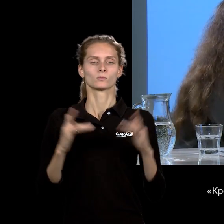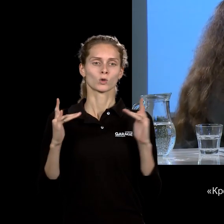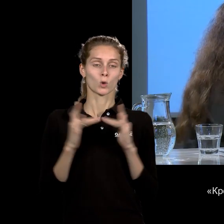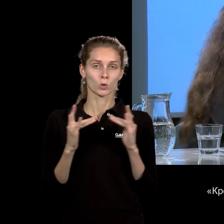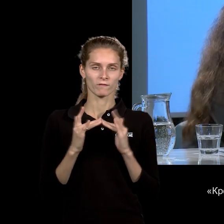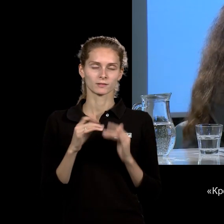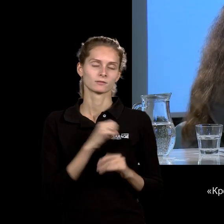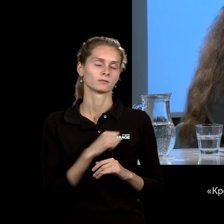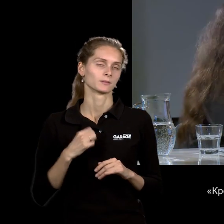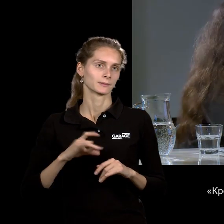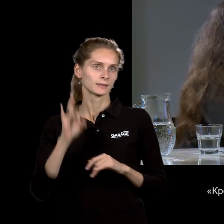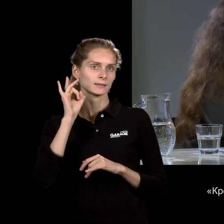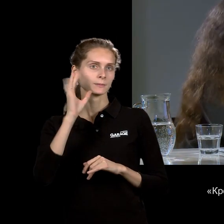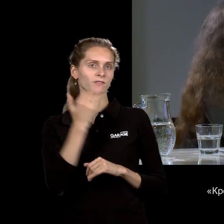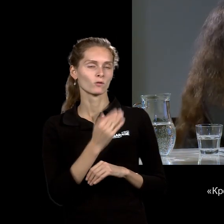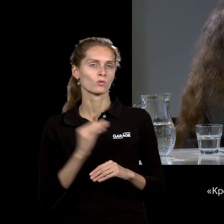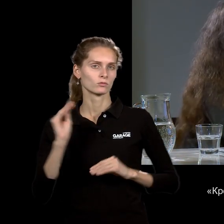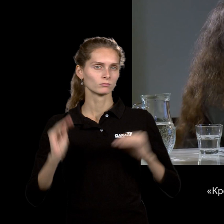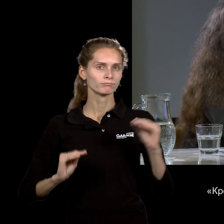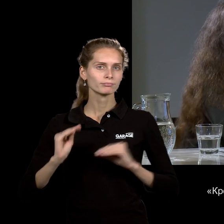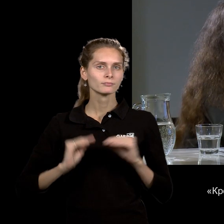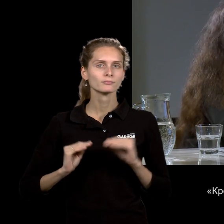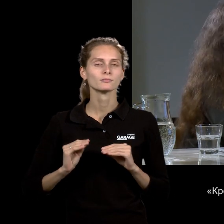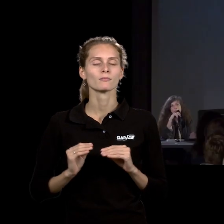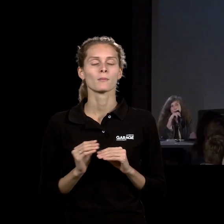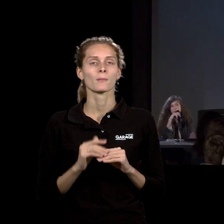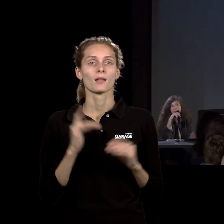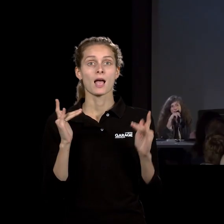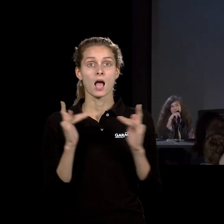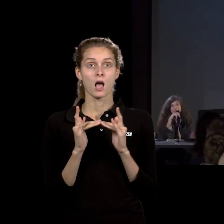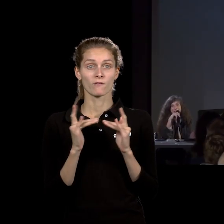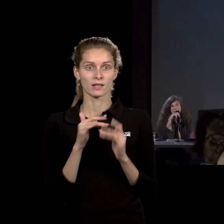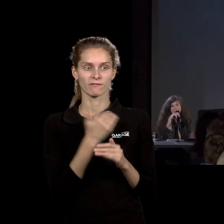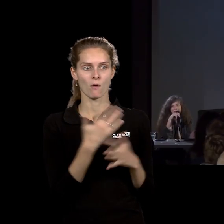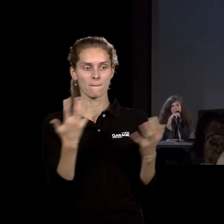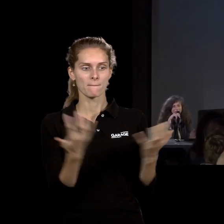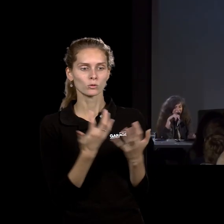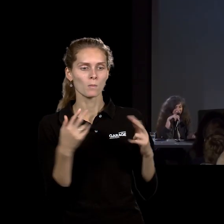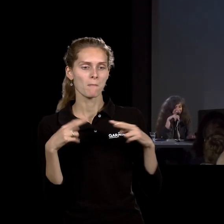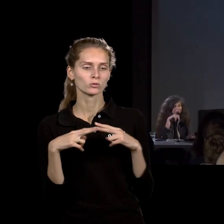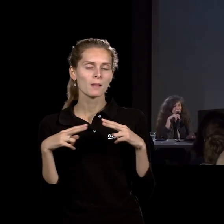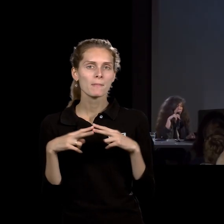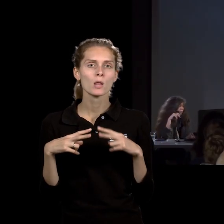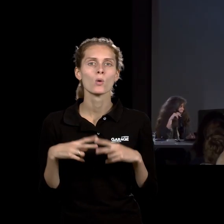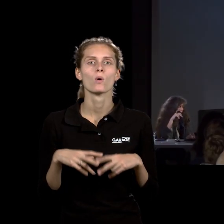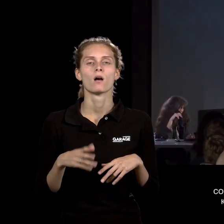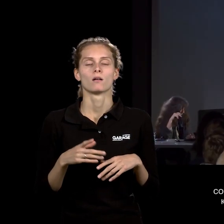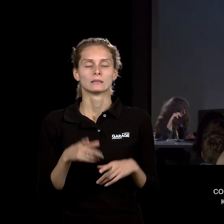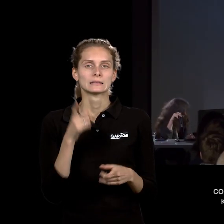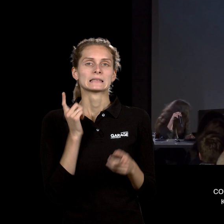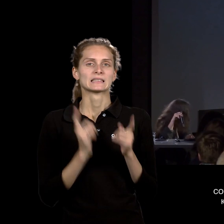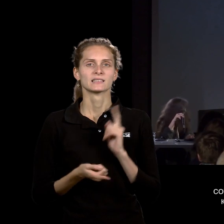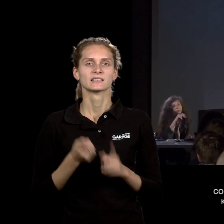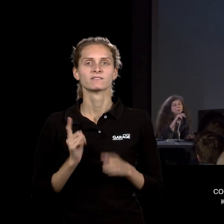«Кровать» — одна из самых знаменитых его работ, которая кровать самого, это его подушка, там постельное белье, то есть такая действительно